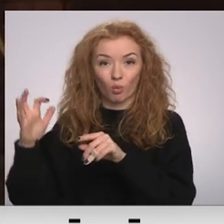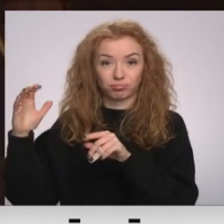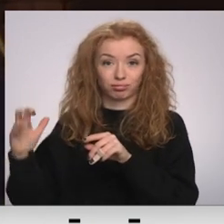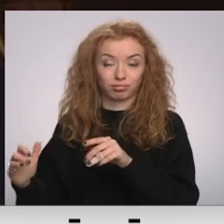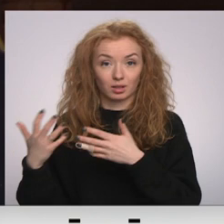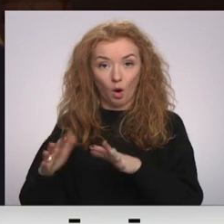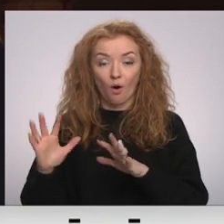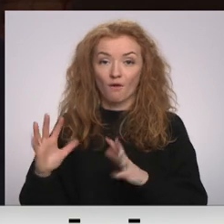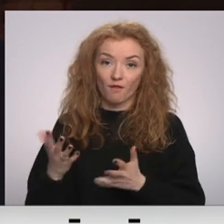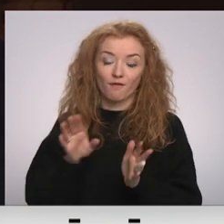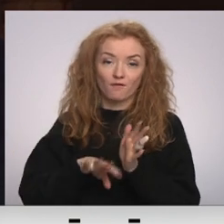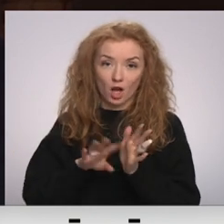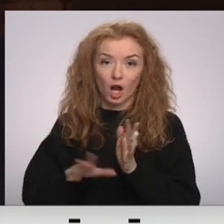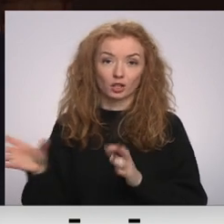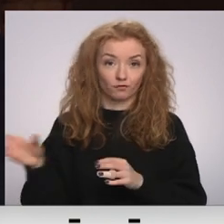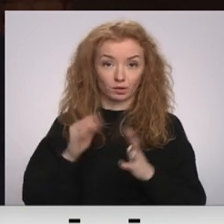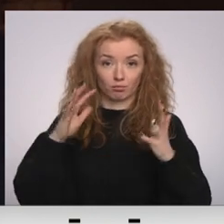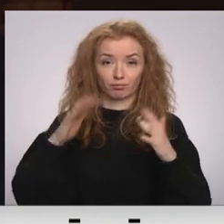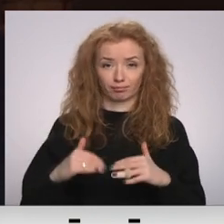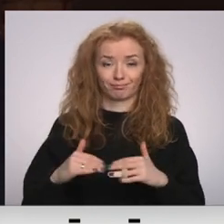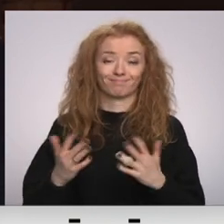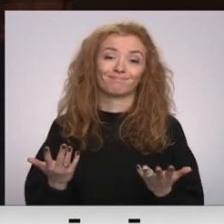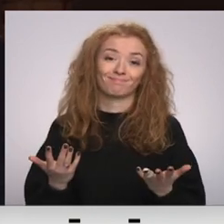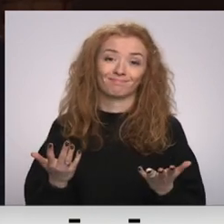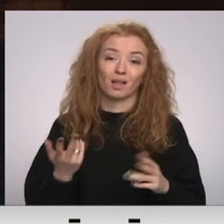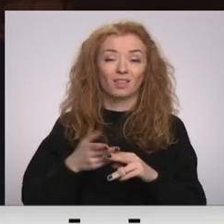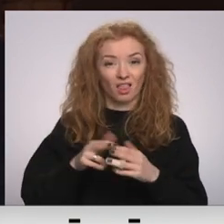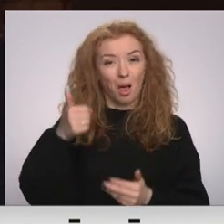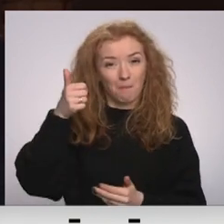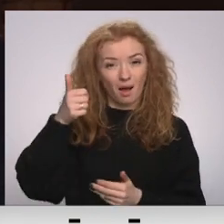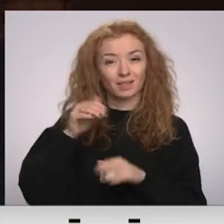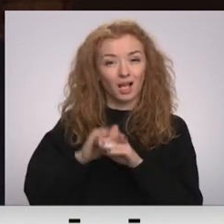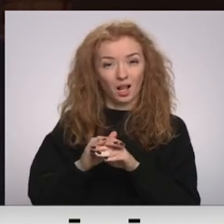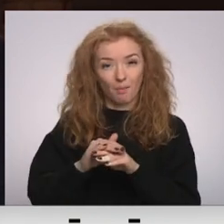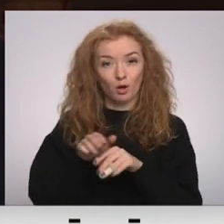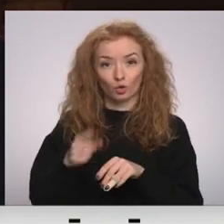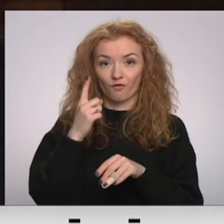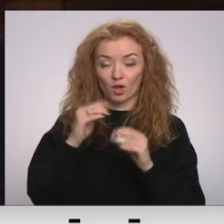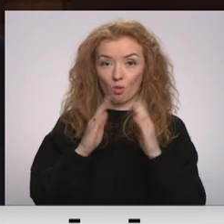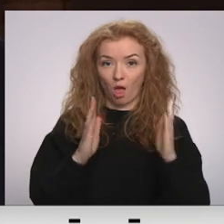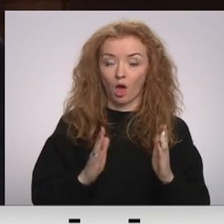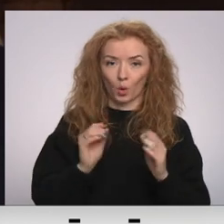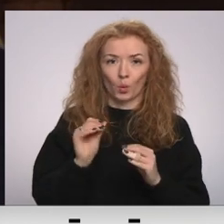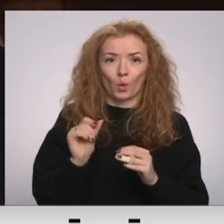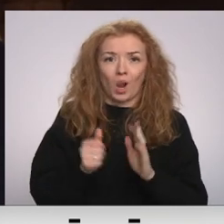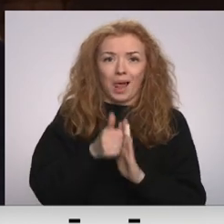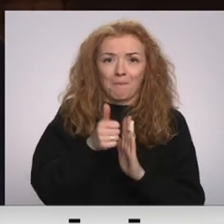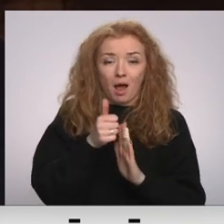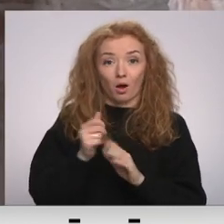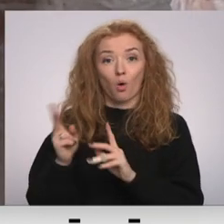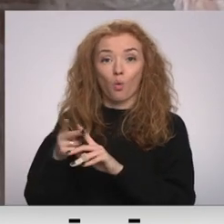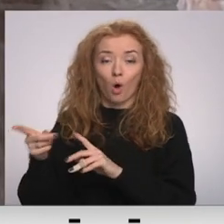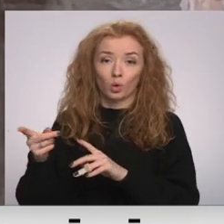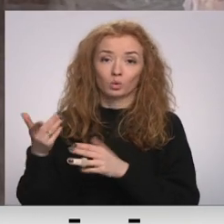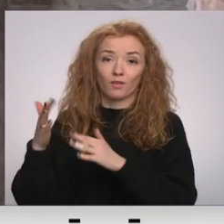noārdam, vai viņas vienkārši visas sabrūk, ja, nu, tad tādā veidā vērtējot, tad jau labāk saglabāt šo vienu puslīdz labā paskatā un to otru